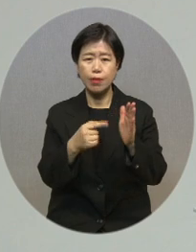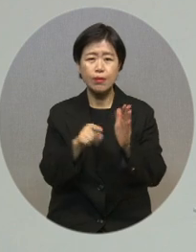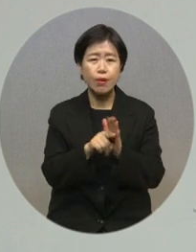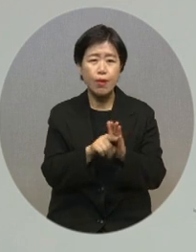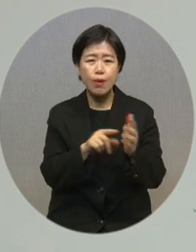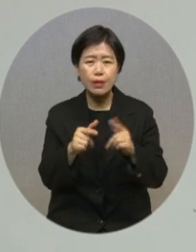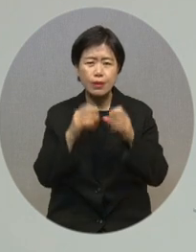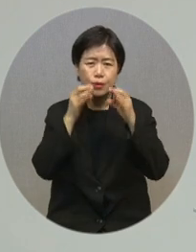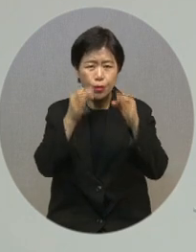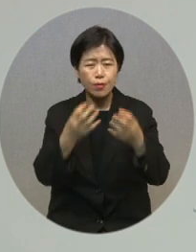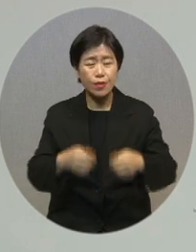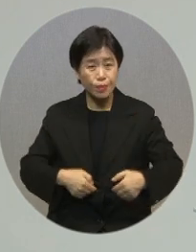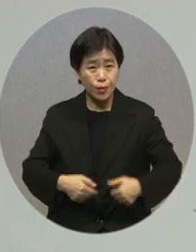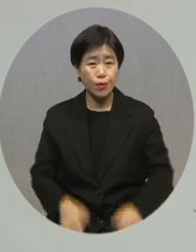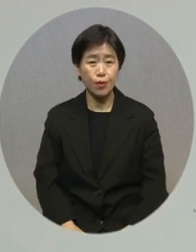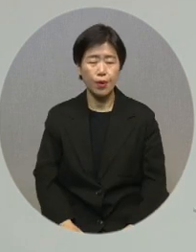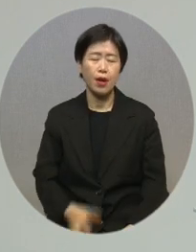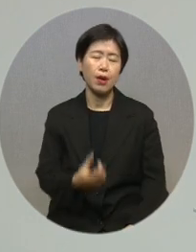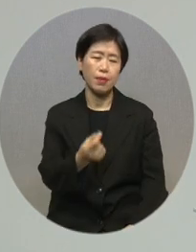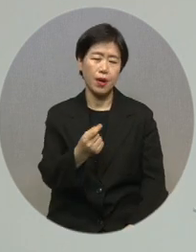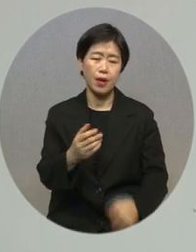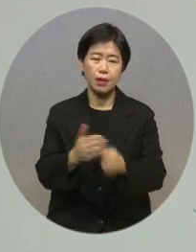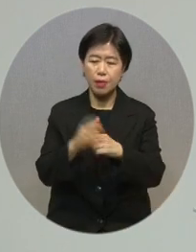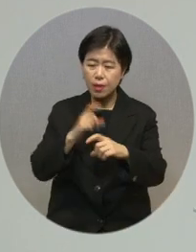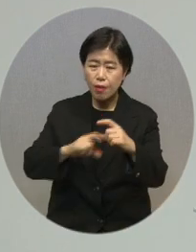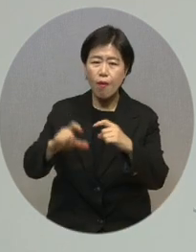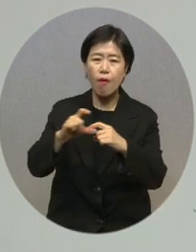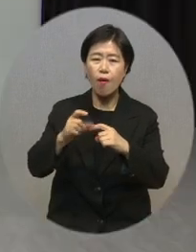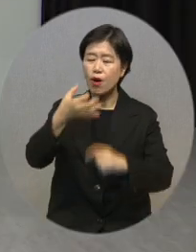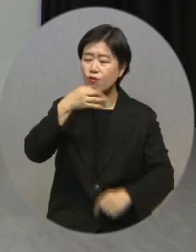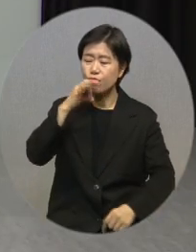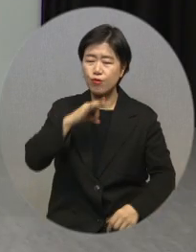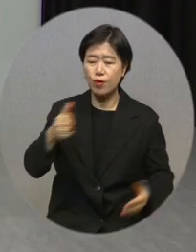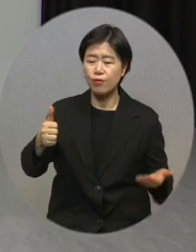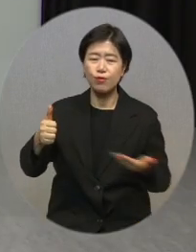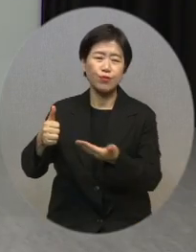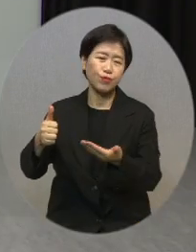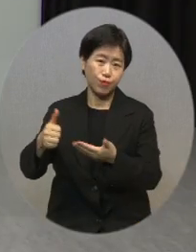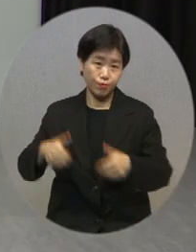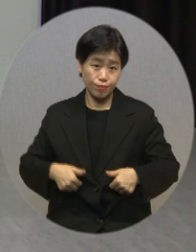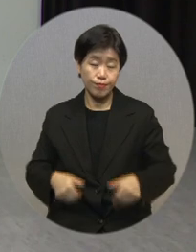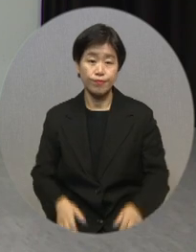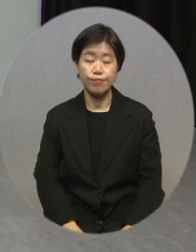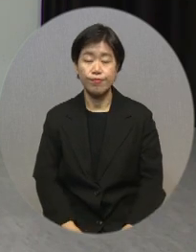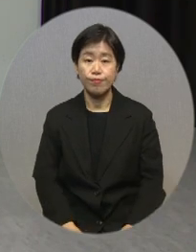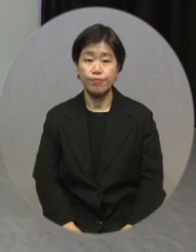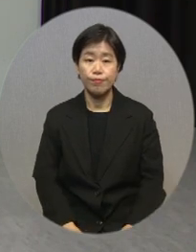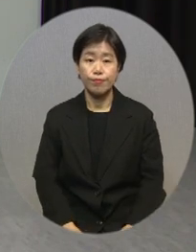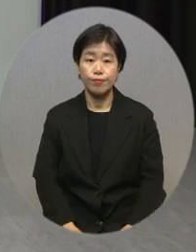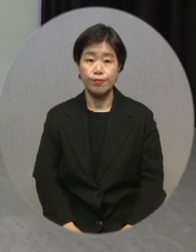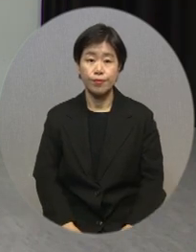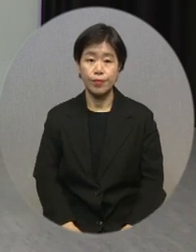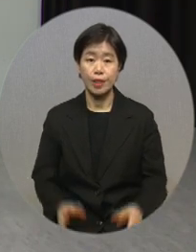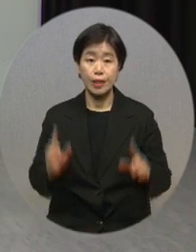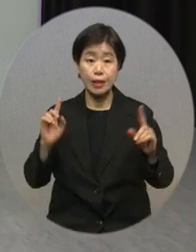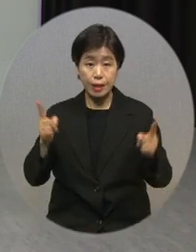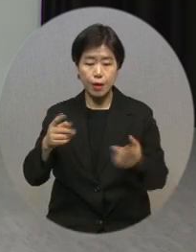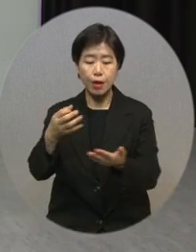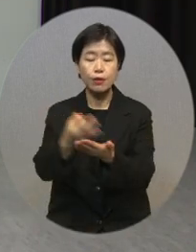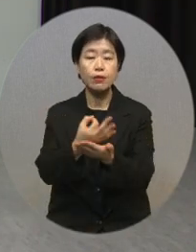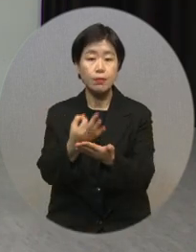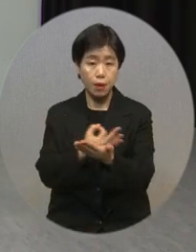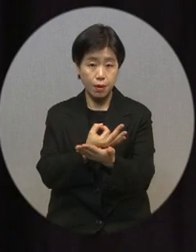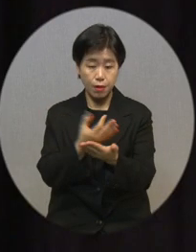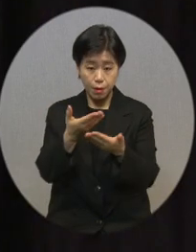좀 인센티브도 좀 네, 고민해보고 그러니까요. 그렇게 네. 하고 있습니다. 네. 그리고 이제 그 실업급여